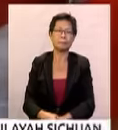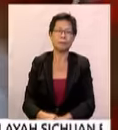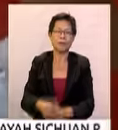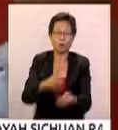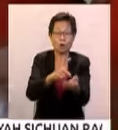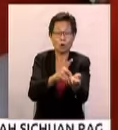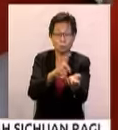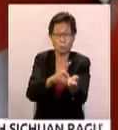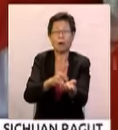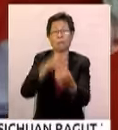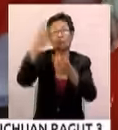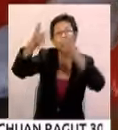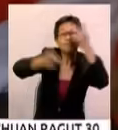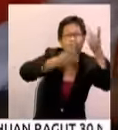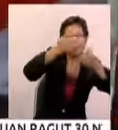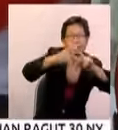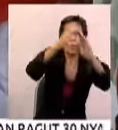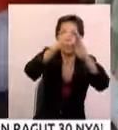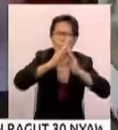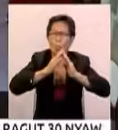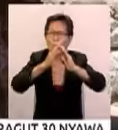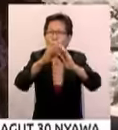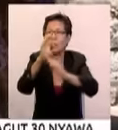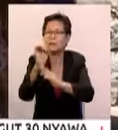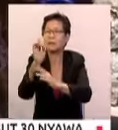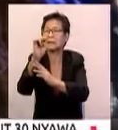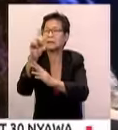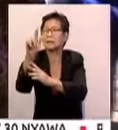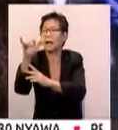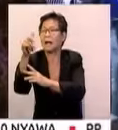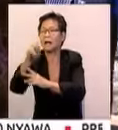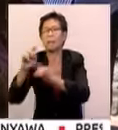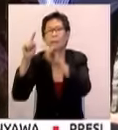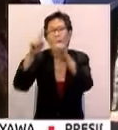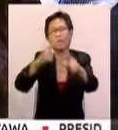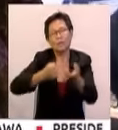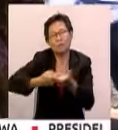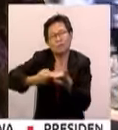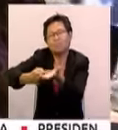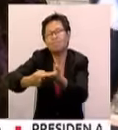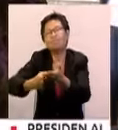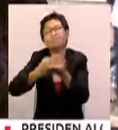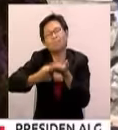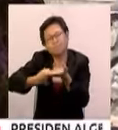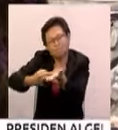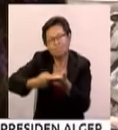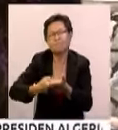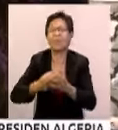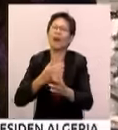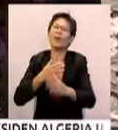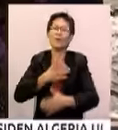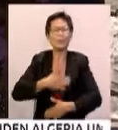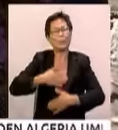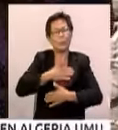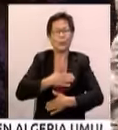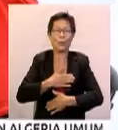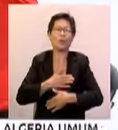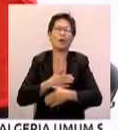Dr. Sri Ram turut meninjau kawasan perumahan Sendayan dan menghadiri sesi santai bersama Kongres Nasional Angkatan Muda Keadilan